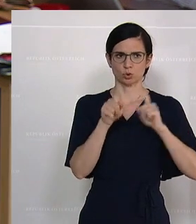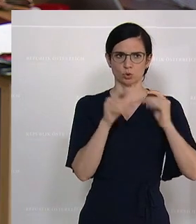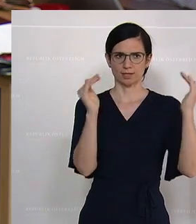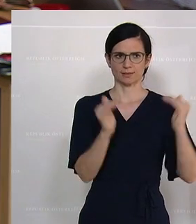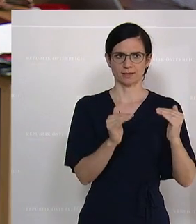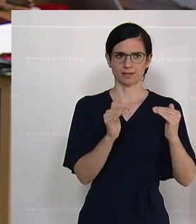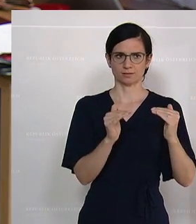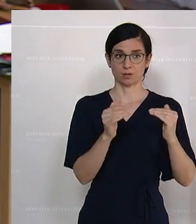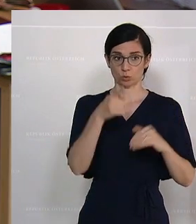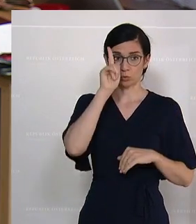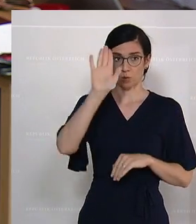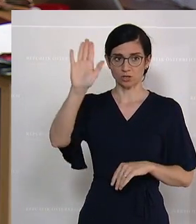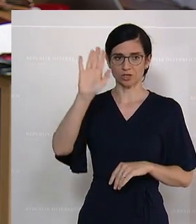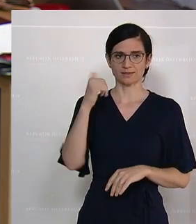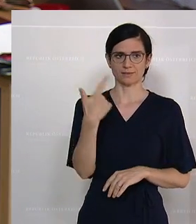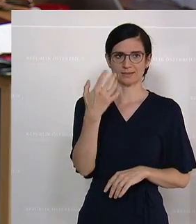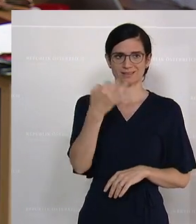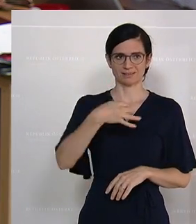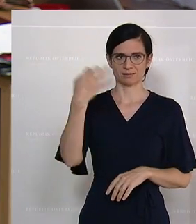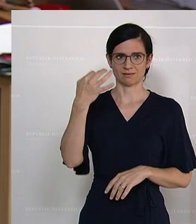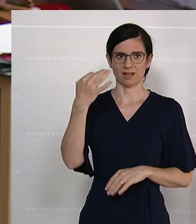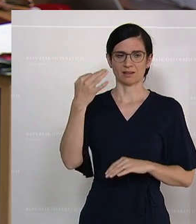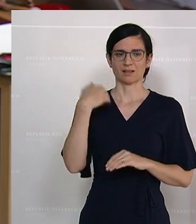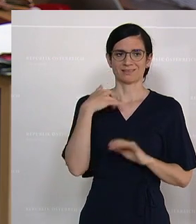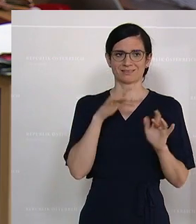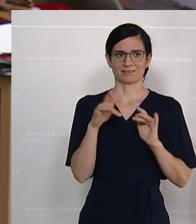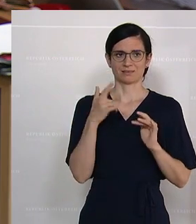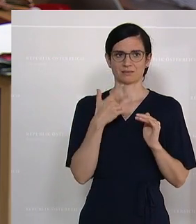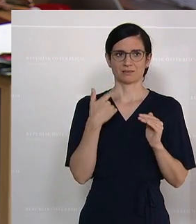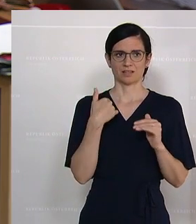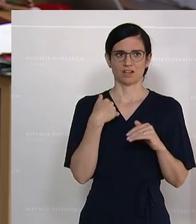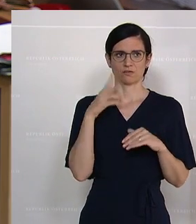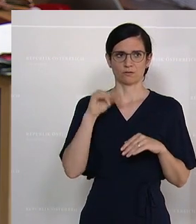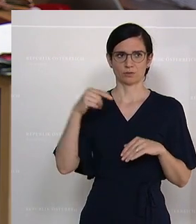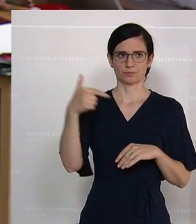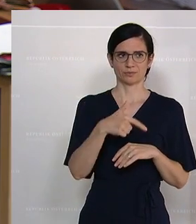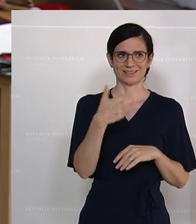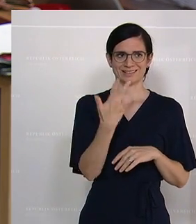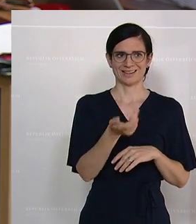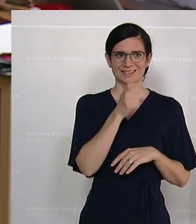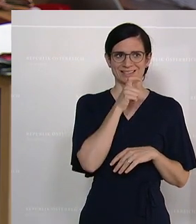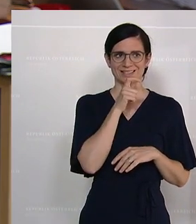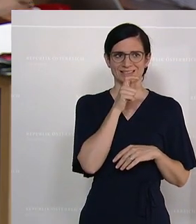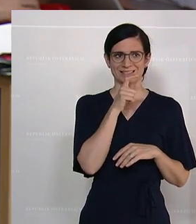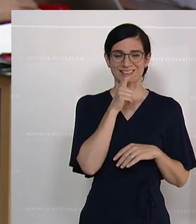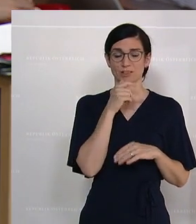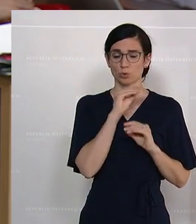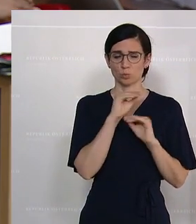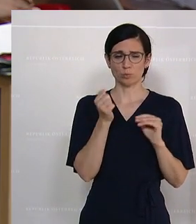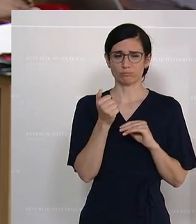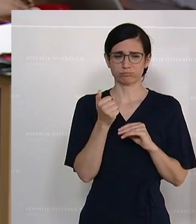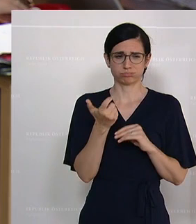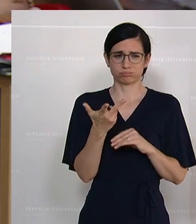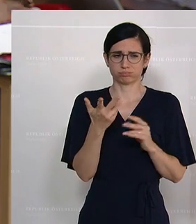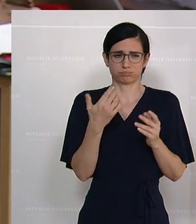von 20 tagen wurde eine reduktion des preises von benzin um über 30 cent wieder ausgeglichen das